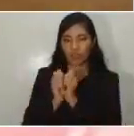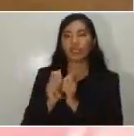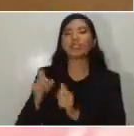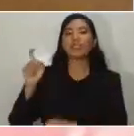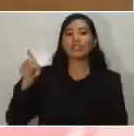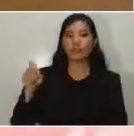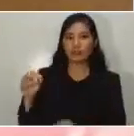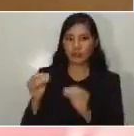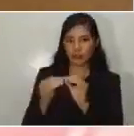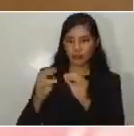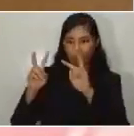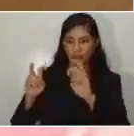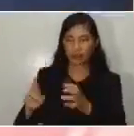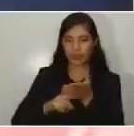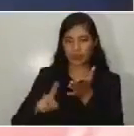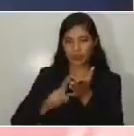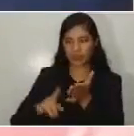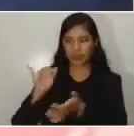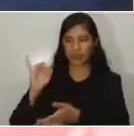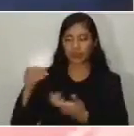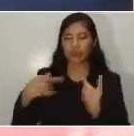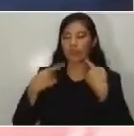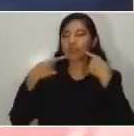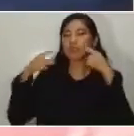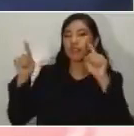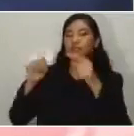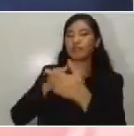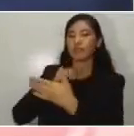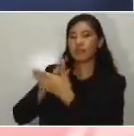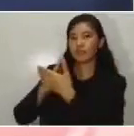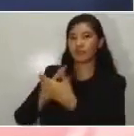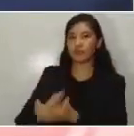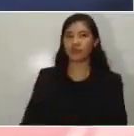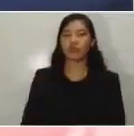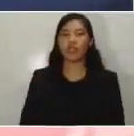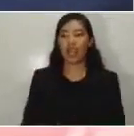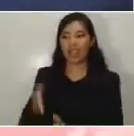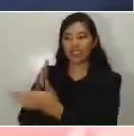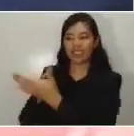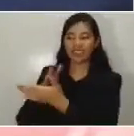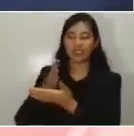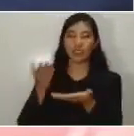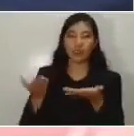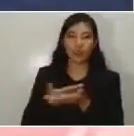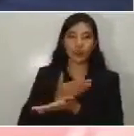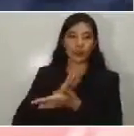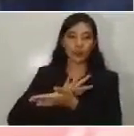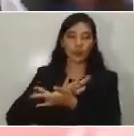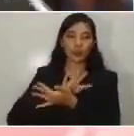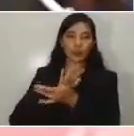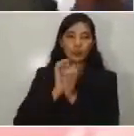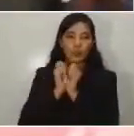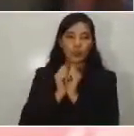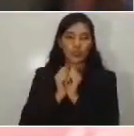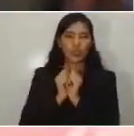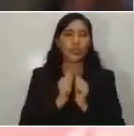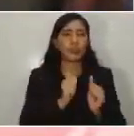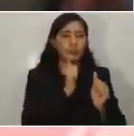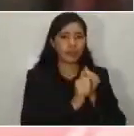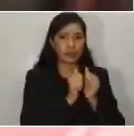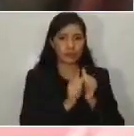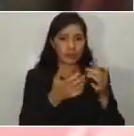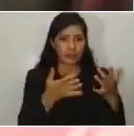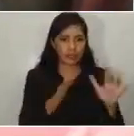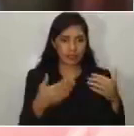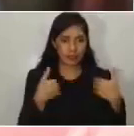pa po naman napakarami. Pero from those groups nga po, mukhang hindi naman siya, very encouraging naman yung